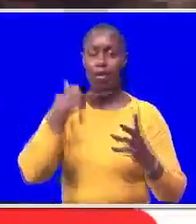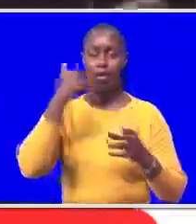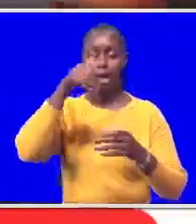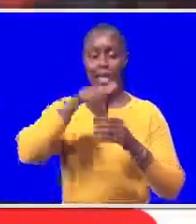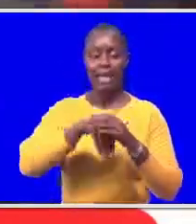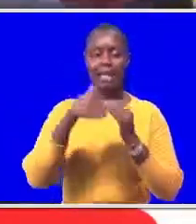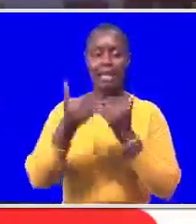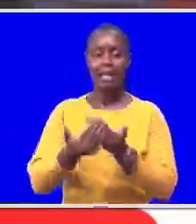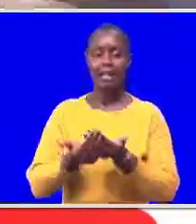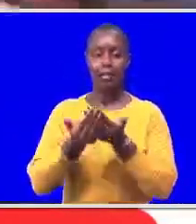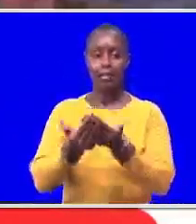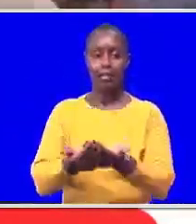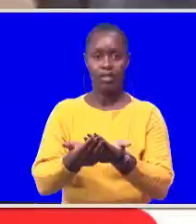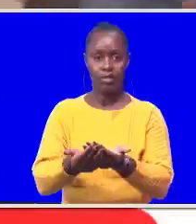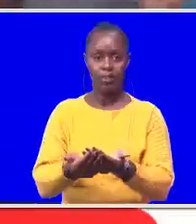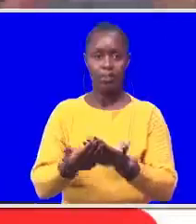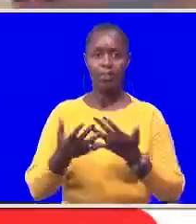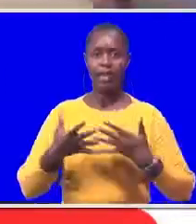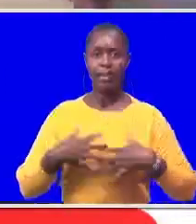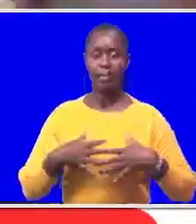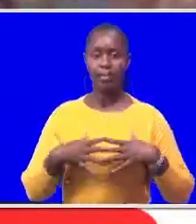sasa ilikuwa 20, watu wamekuwa